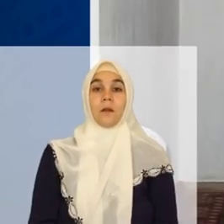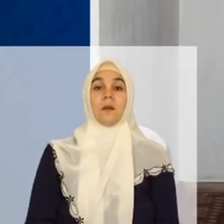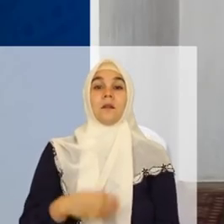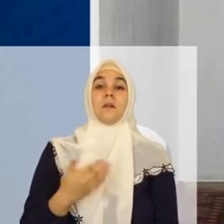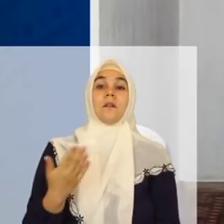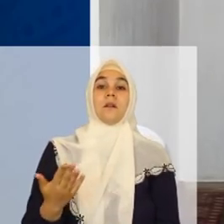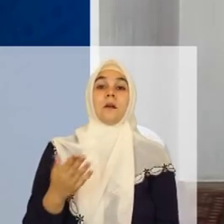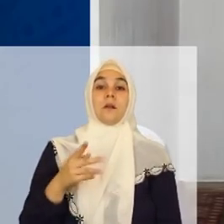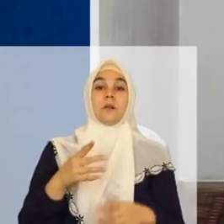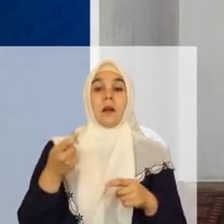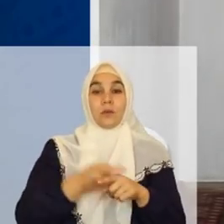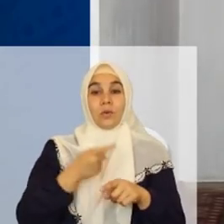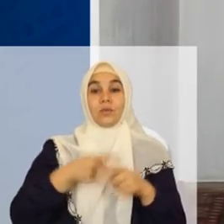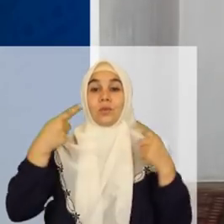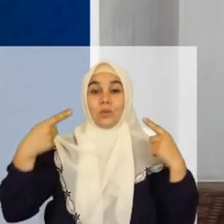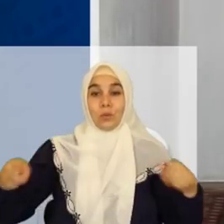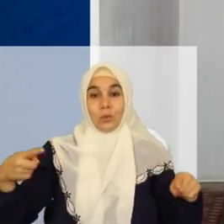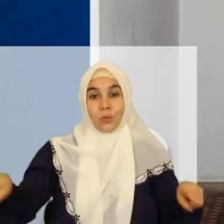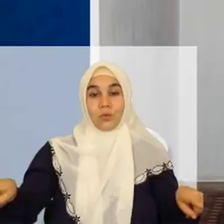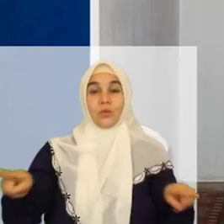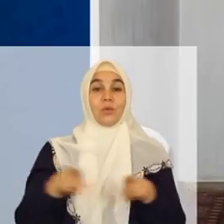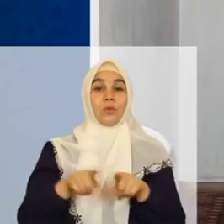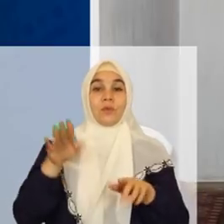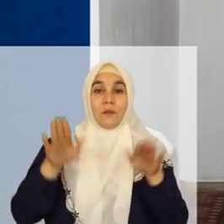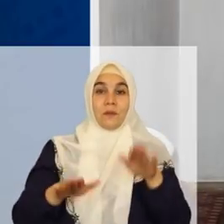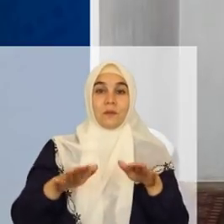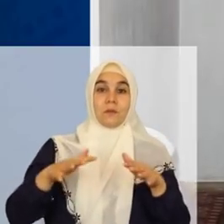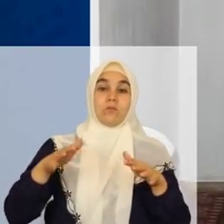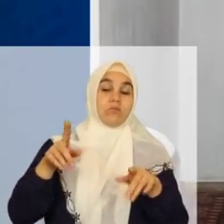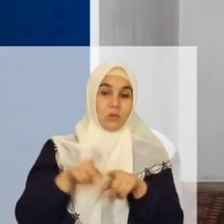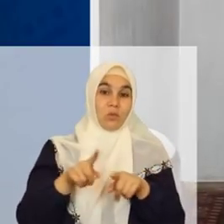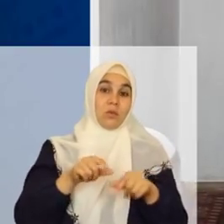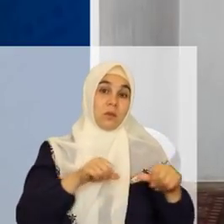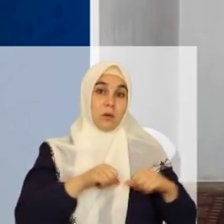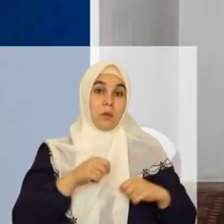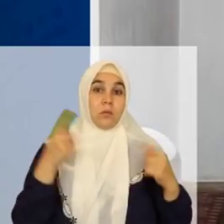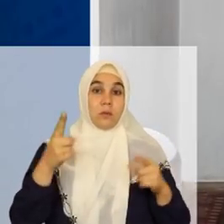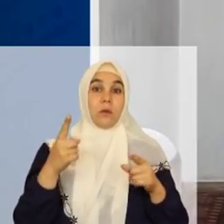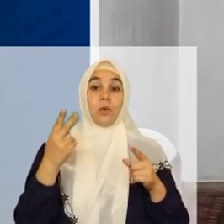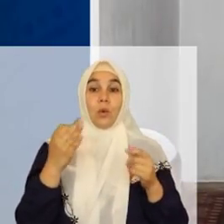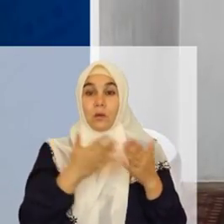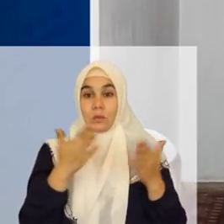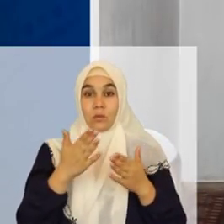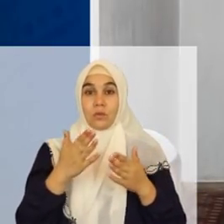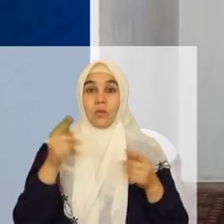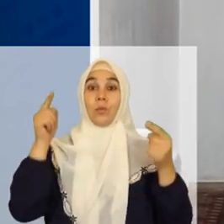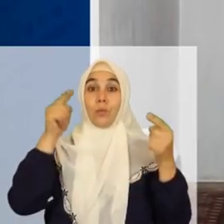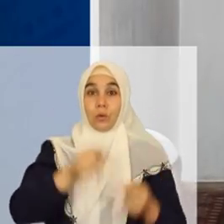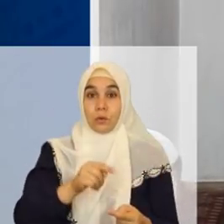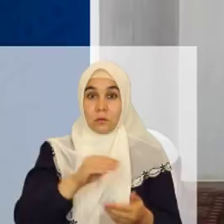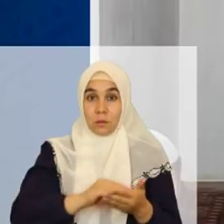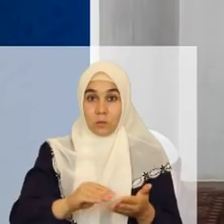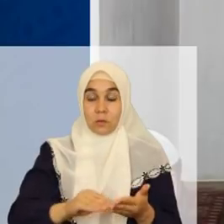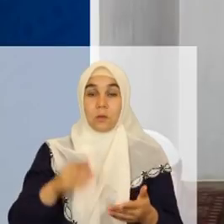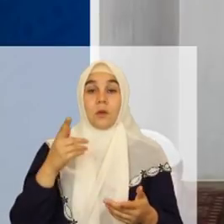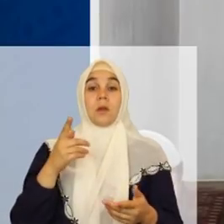Albatta, kartoshkadan boshqa narsalarni ham tarozidan urib qolsa bu katta gunoh. Qur'oni Karimda qattiq qoralangan.